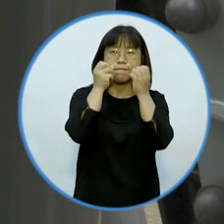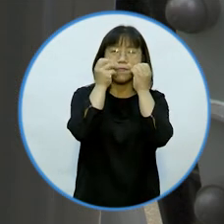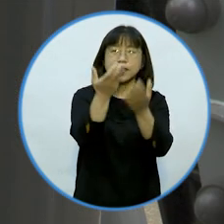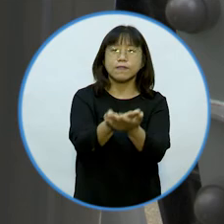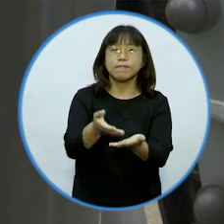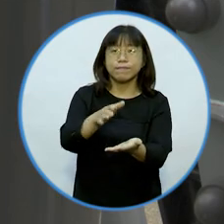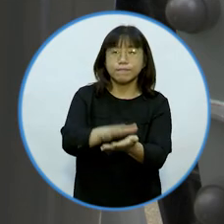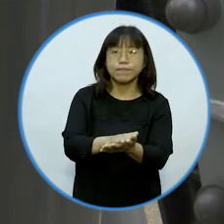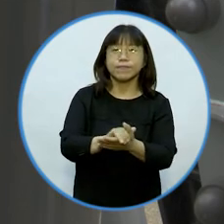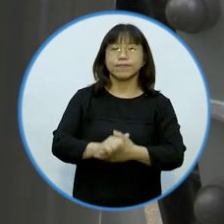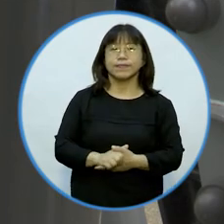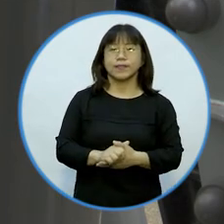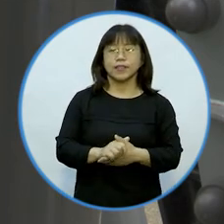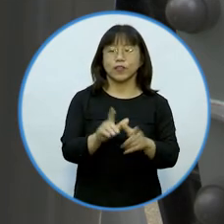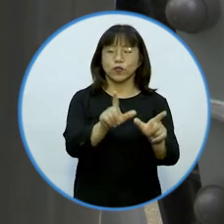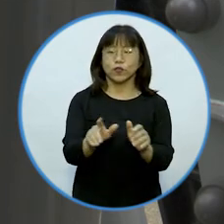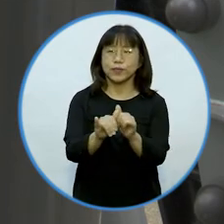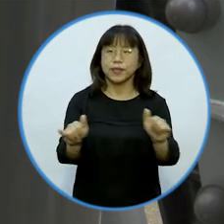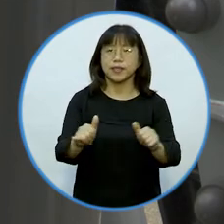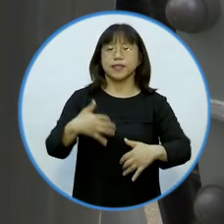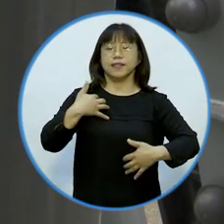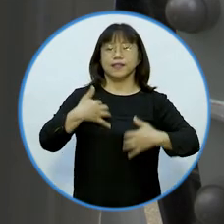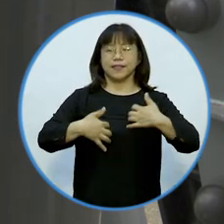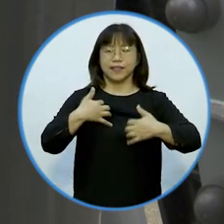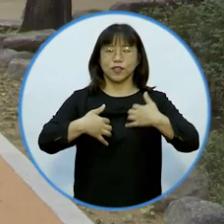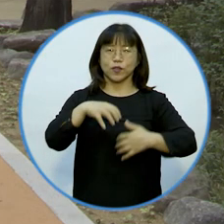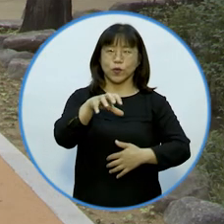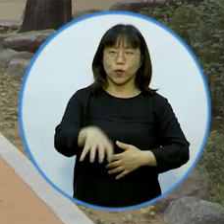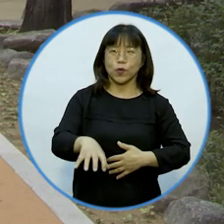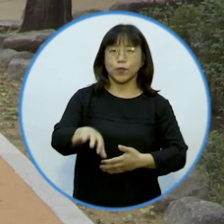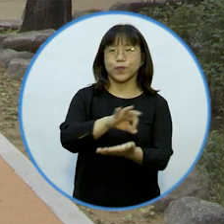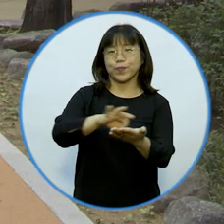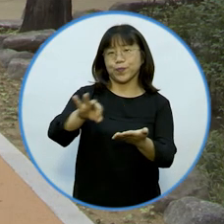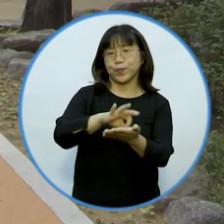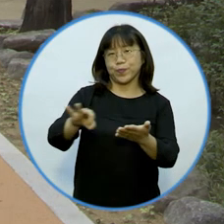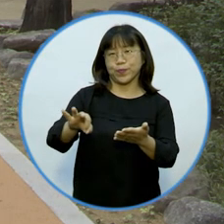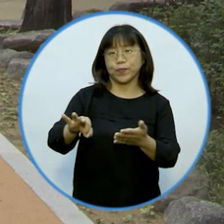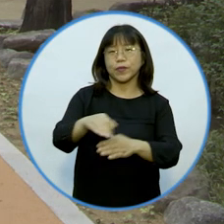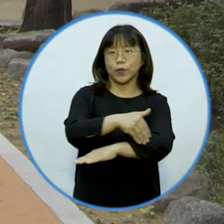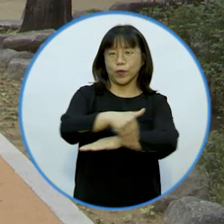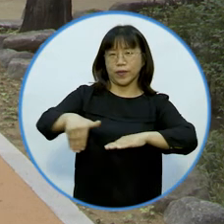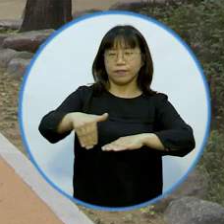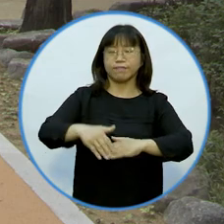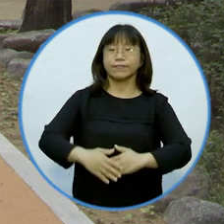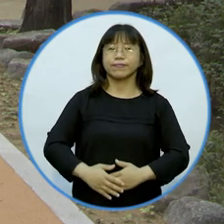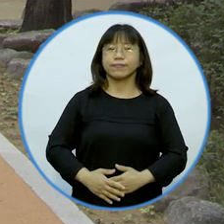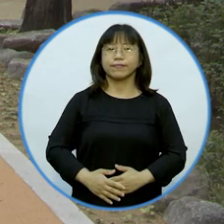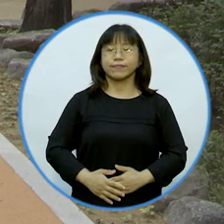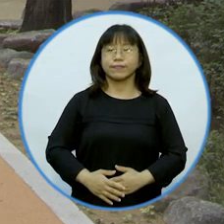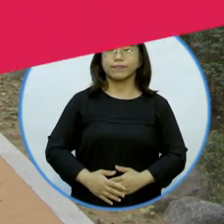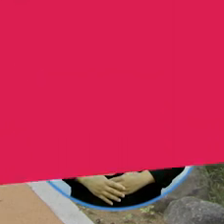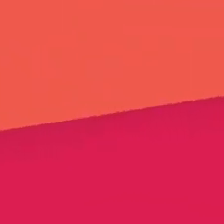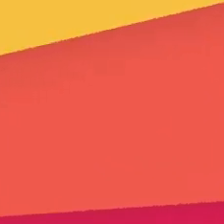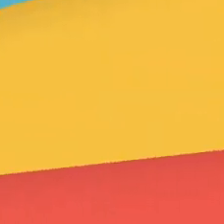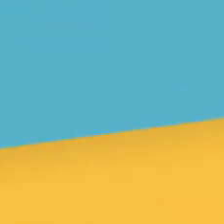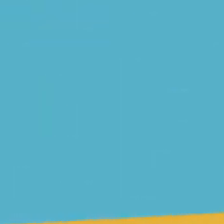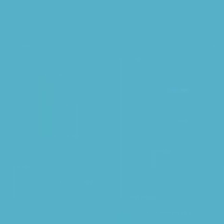재정비해 구민들이 함께 즐길 수 있는 힐링의 공간으로 가꾸어 나갈 방침입니다.